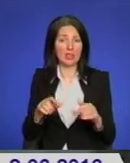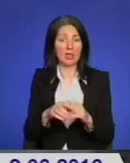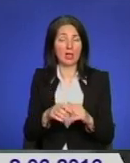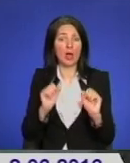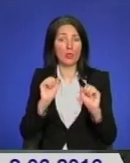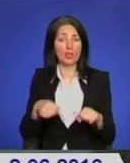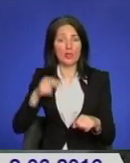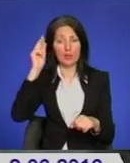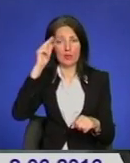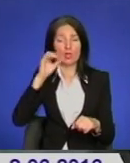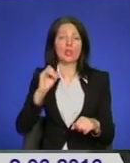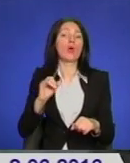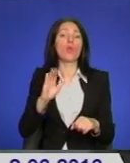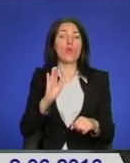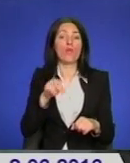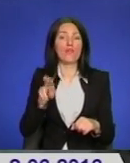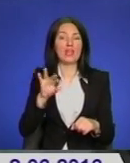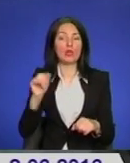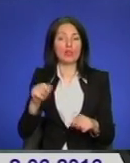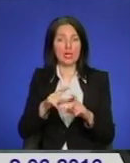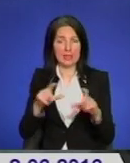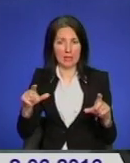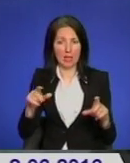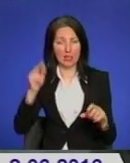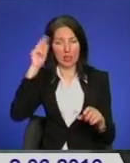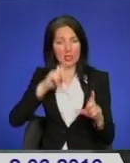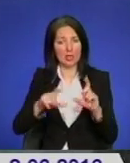в відомчих закладах як Національної гвардії